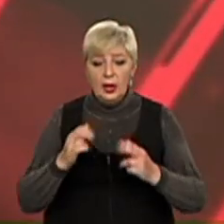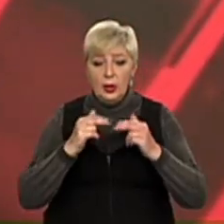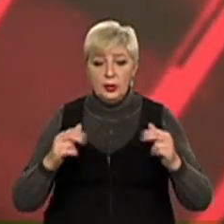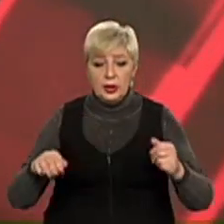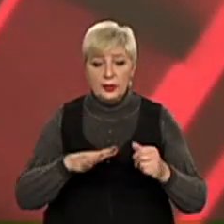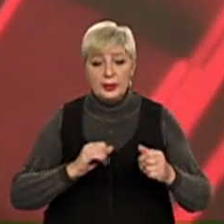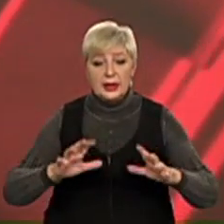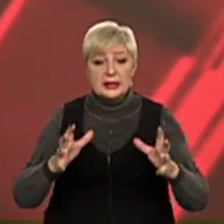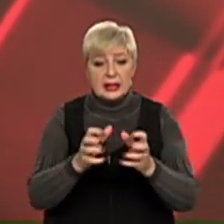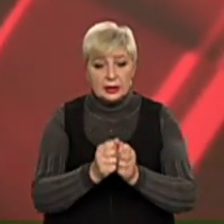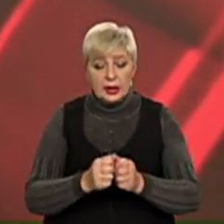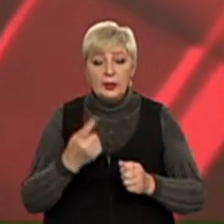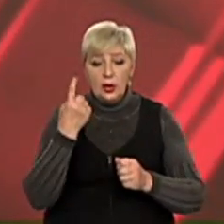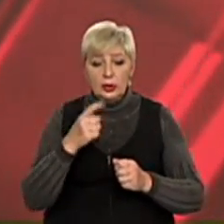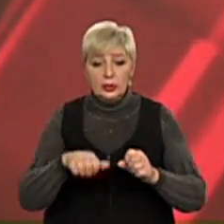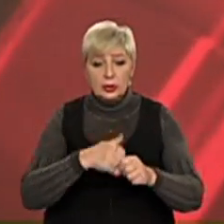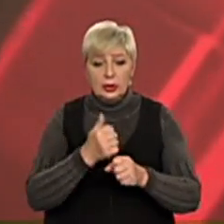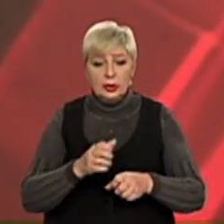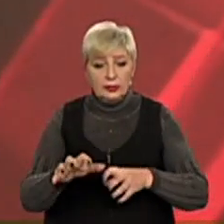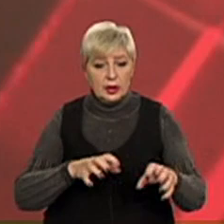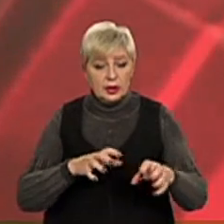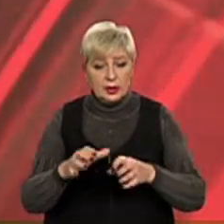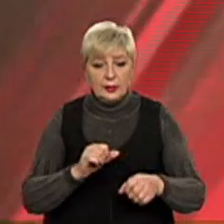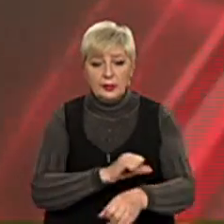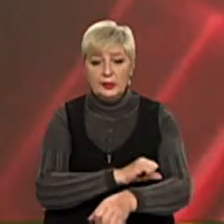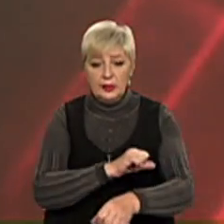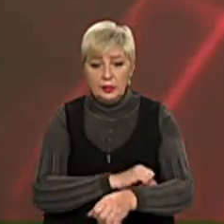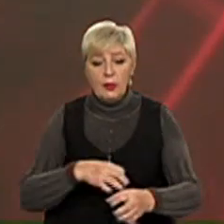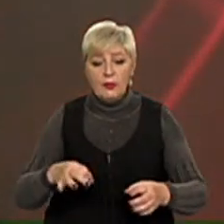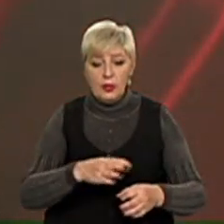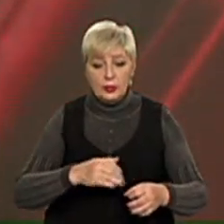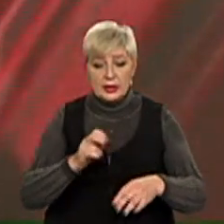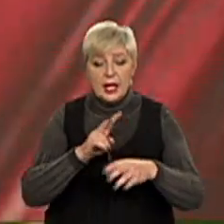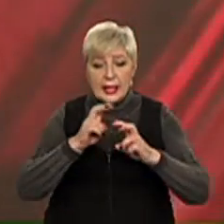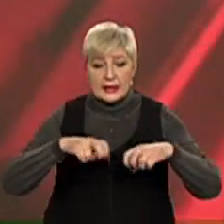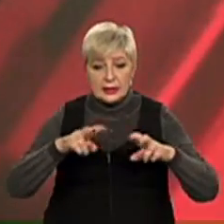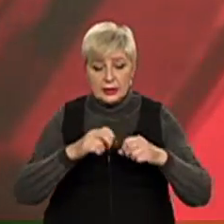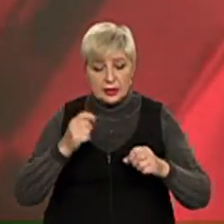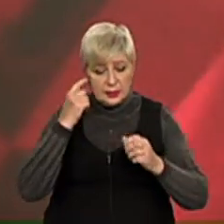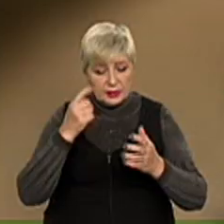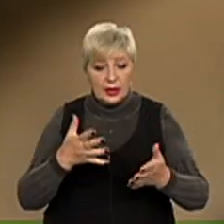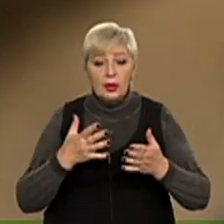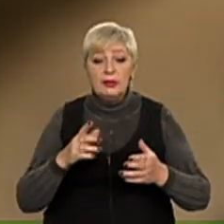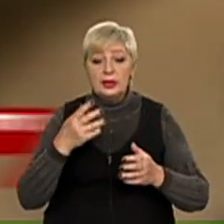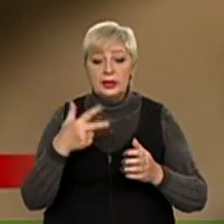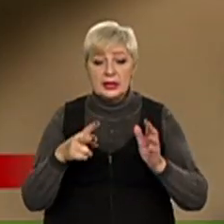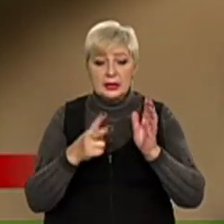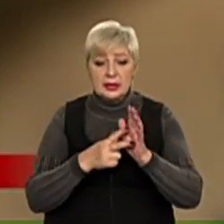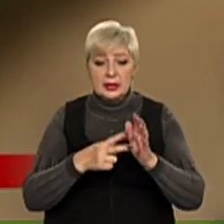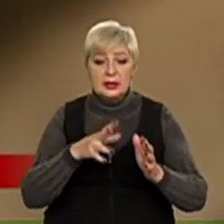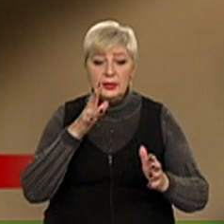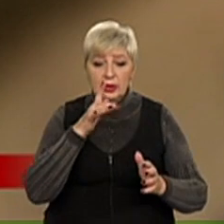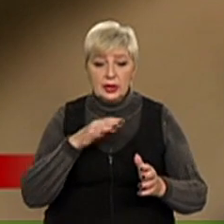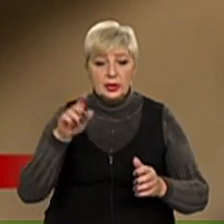У Дніпрі затримали одного з головних дилерів метамфетаміну в області. Слідчі встановили, 37-річний чоловік разом з